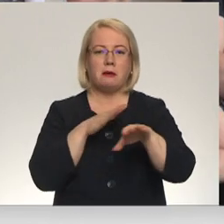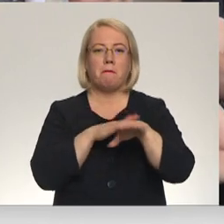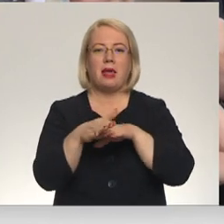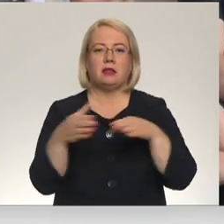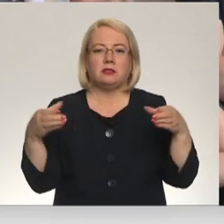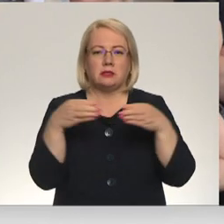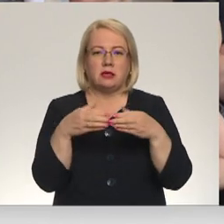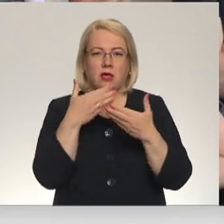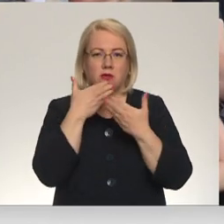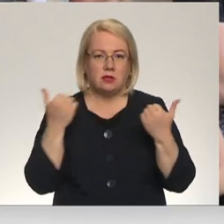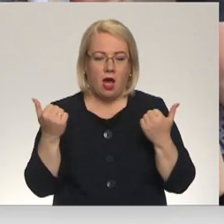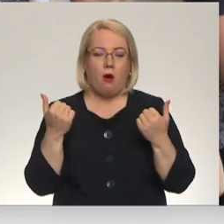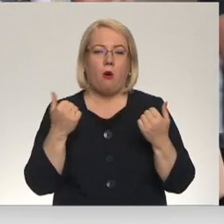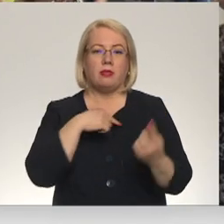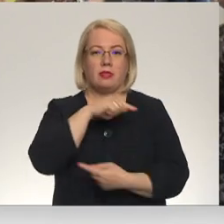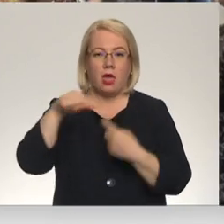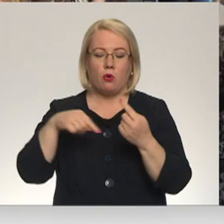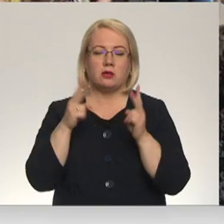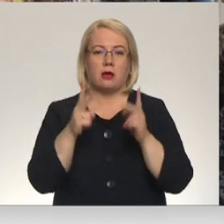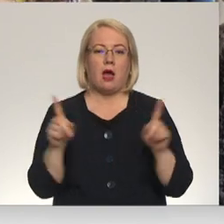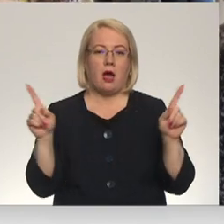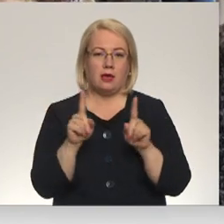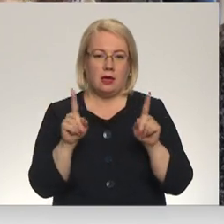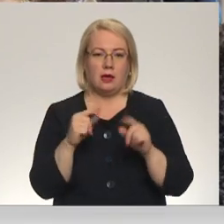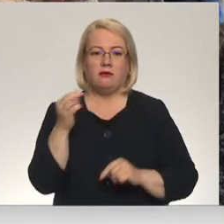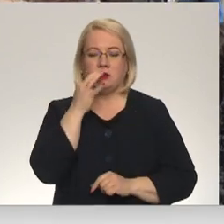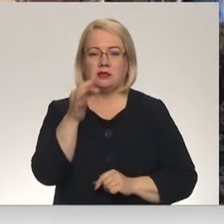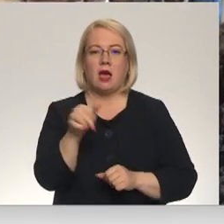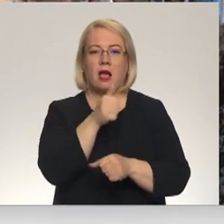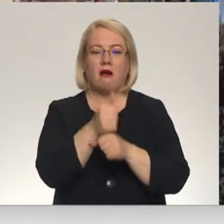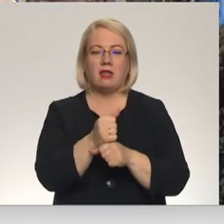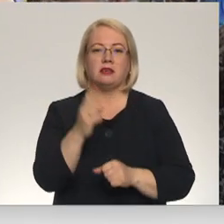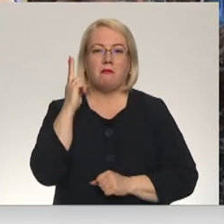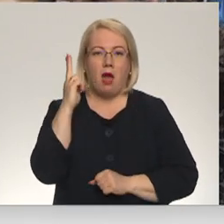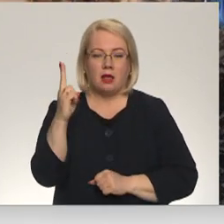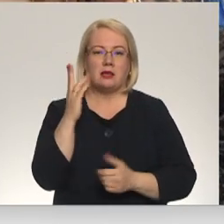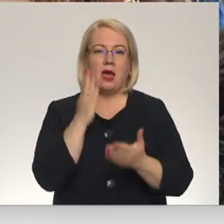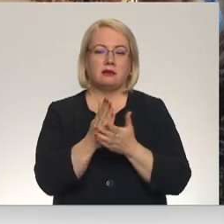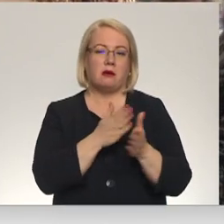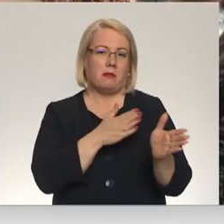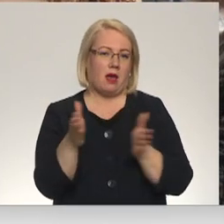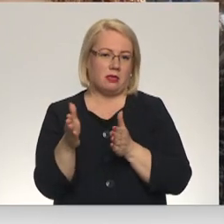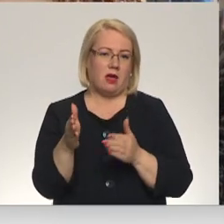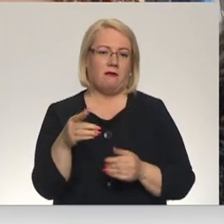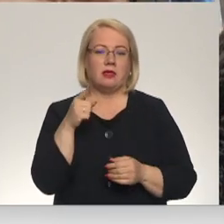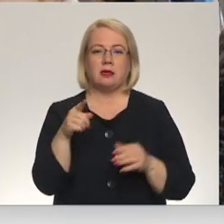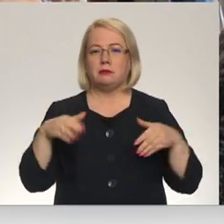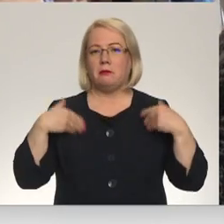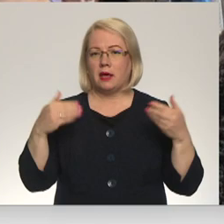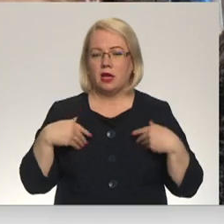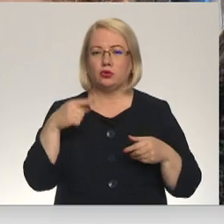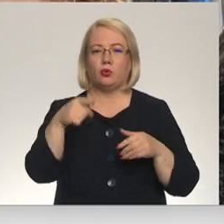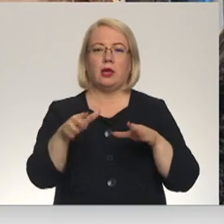sastāvs, bet nu, dansosim, kā ir. Galvenais ir pārliecība, kad esam gatavi. Esam. Jā, tas prieks, un ka tik